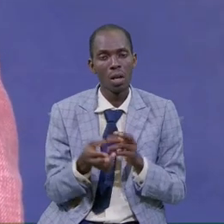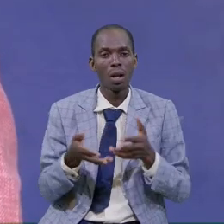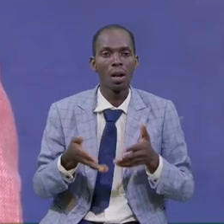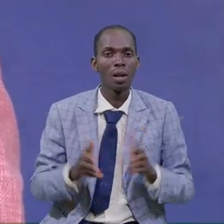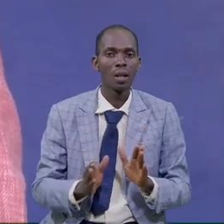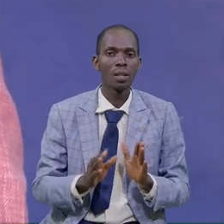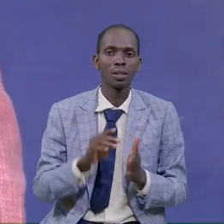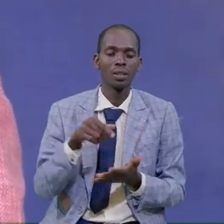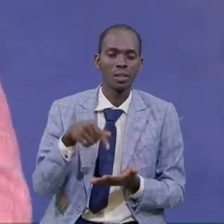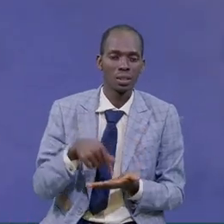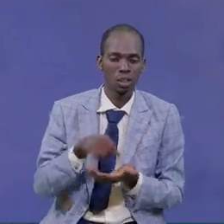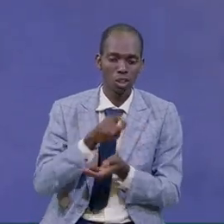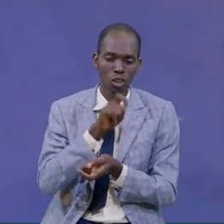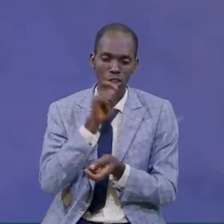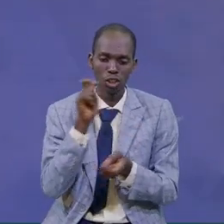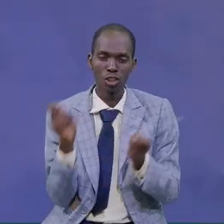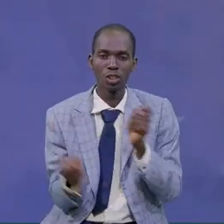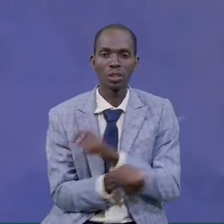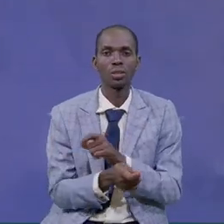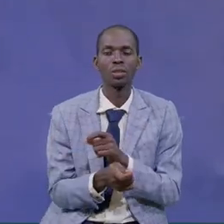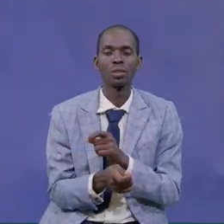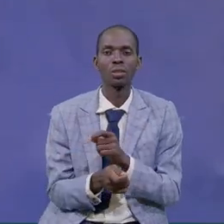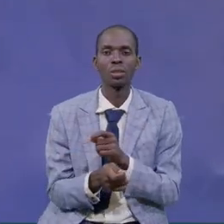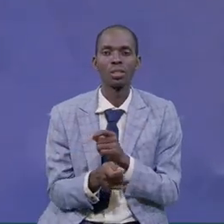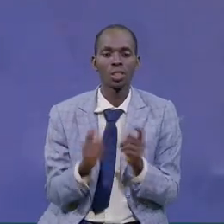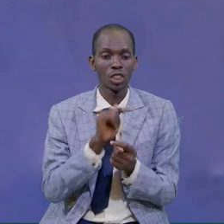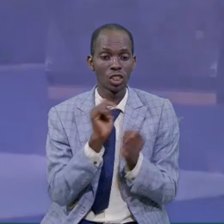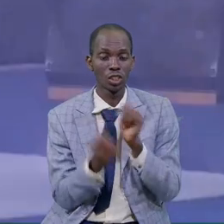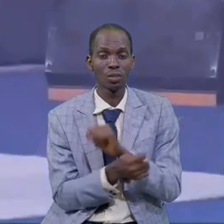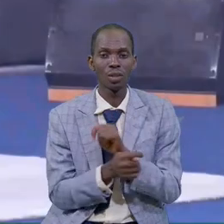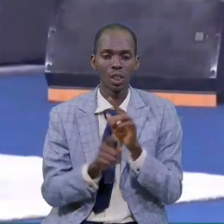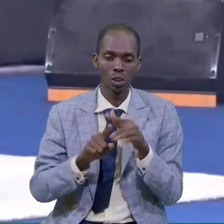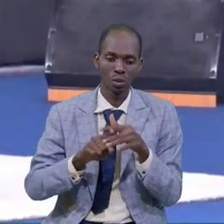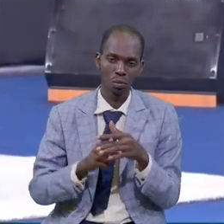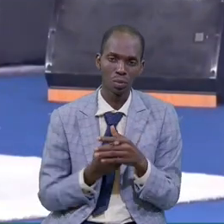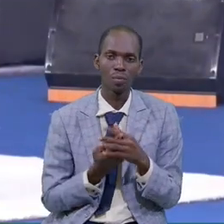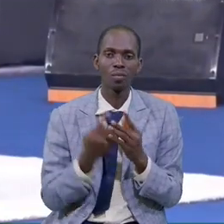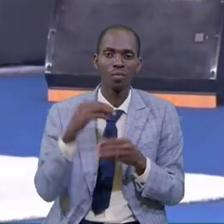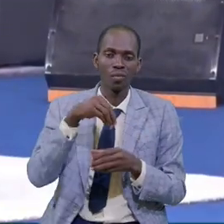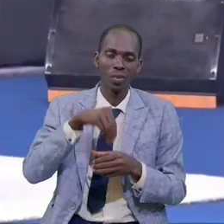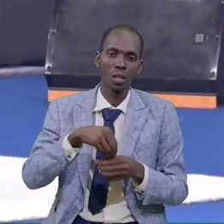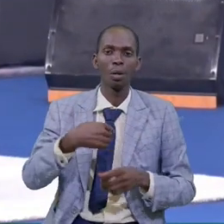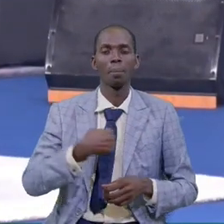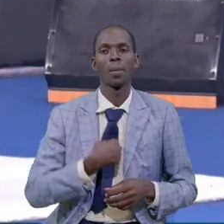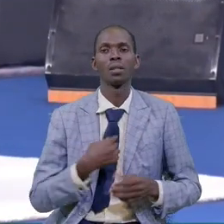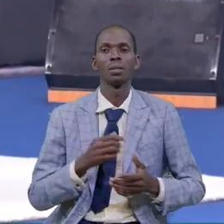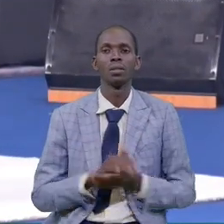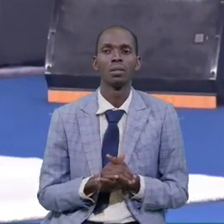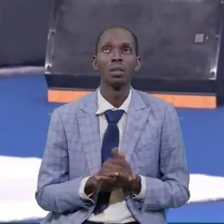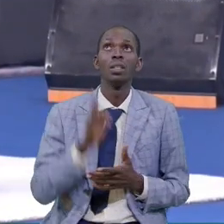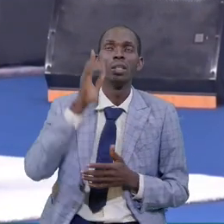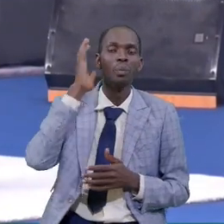Que ce changement, cette transformation commence en moi. Il le